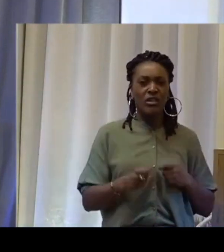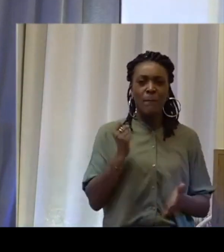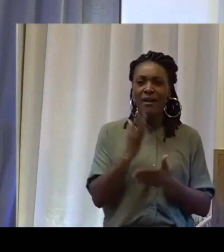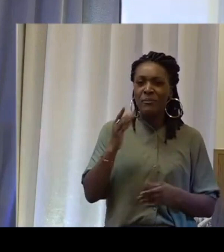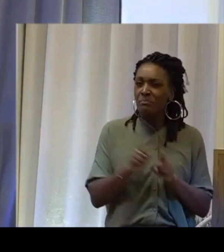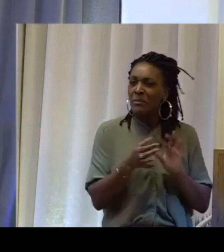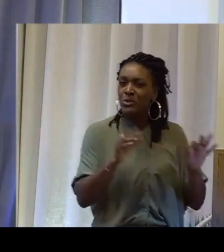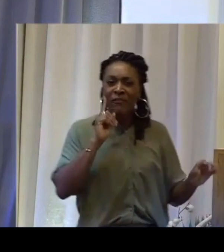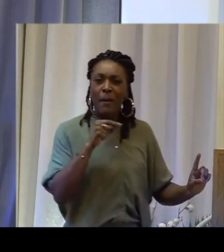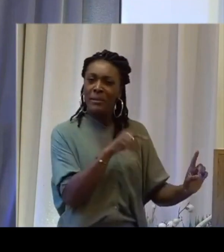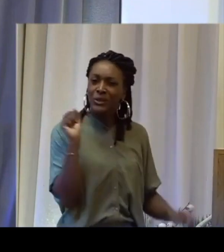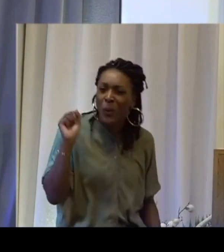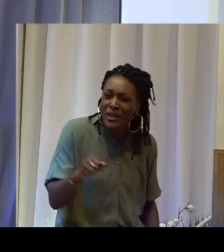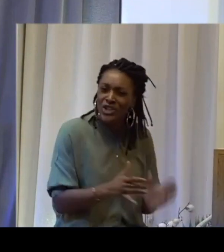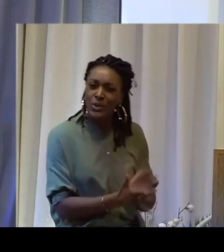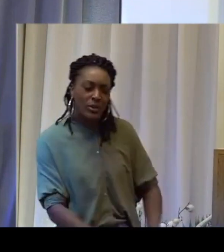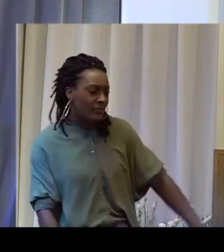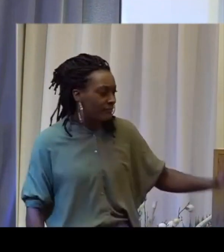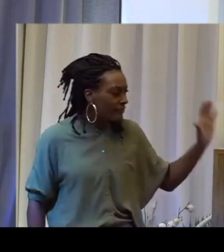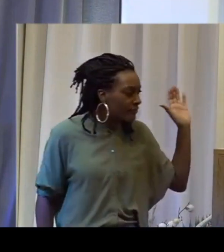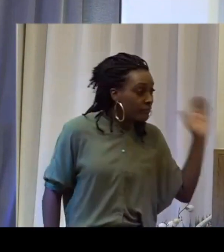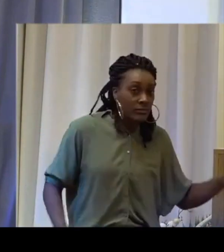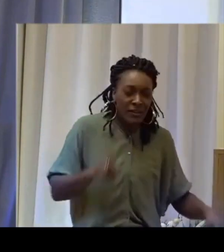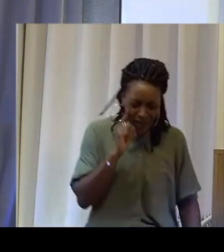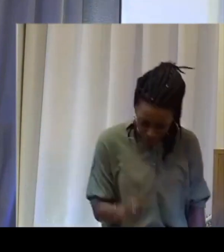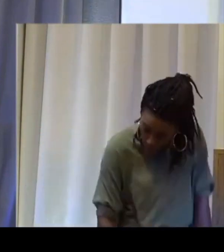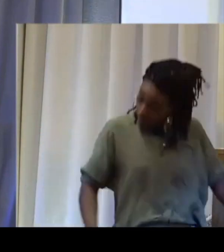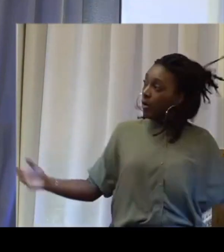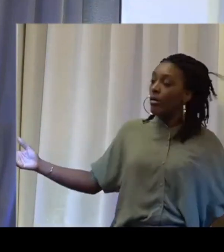main sur cette femme courbée, elle s'est relevée. En un instant.